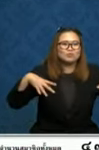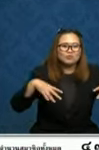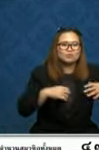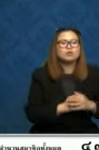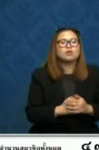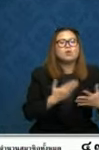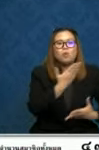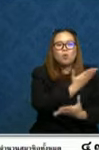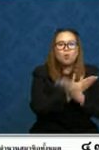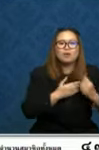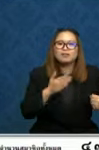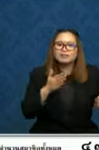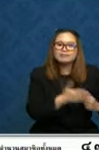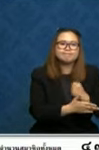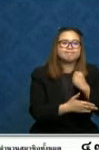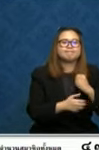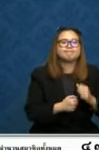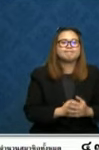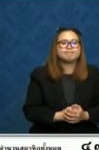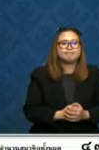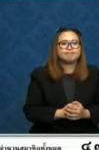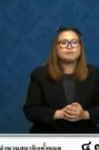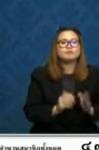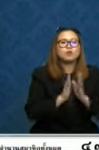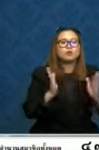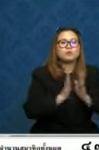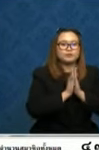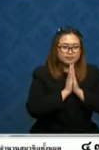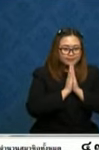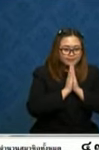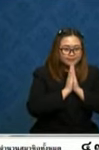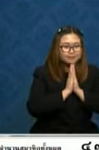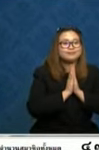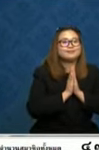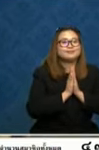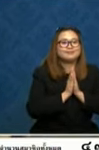าเสียโอกาสในด้านอื่นๆอยู่ค่ะท่านประธานกราบขอบพระคุณค่ะ